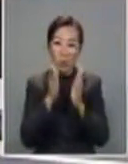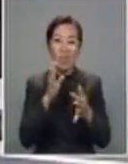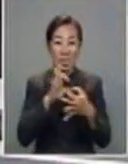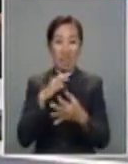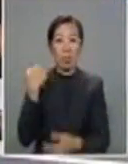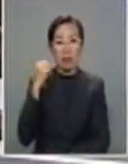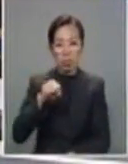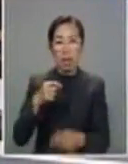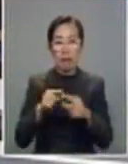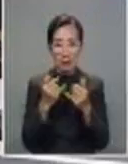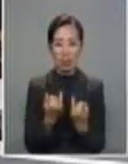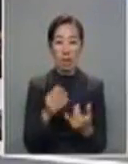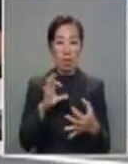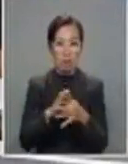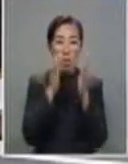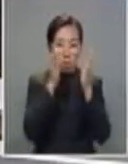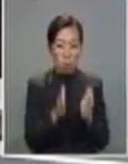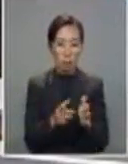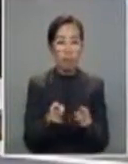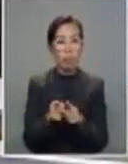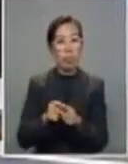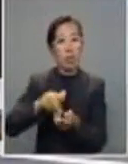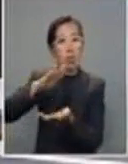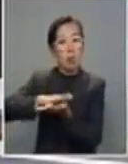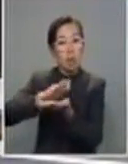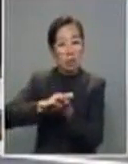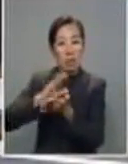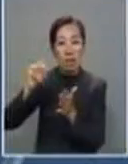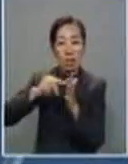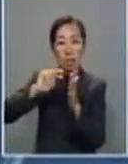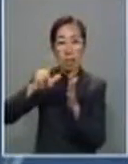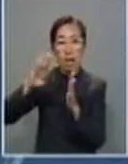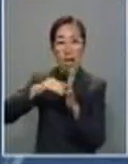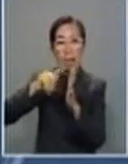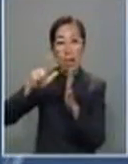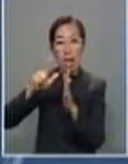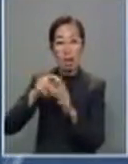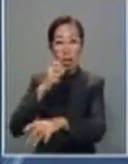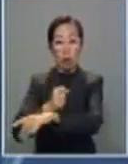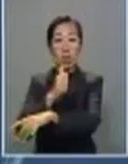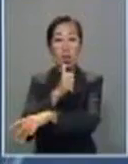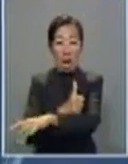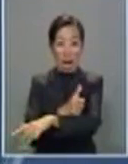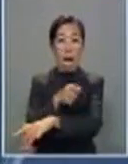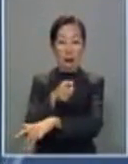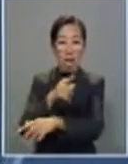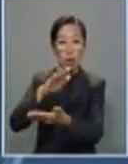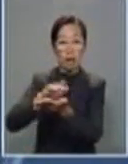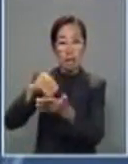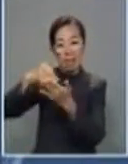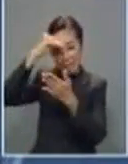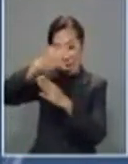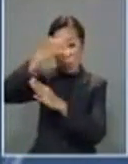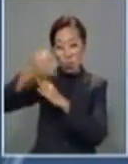นะฮะมีการประชุมของศิษย์เก่าโรงเรียนบางบานอำเภอบางบานอยุธยาครับประชุมก็โอ้ศิษย์เก่าแต่ละรุ่นเนี่ยมาประ